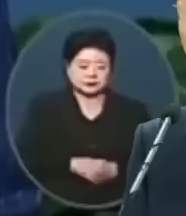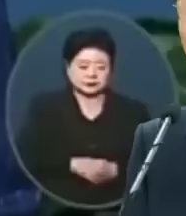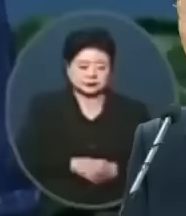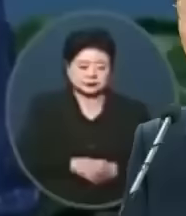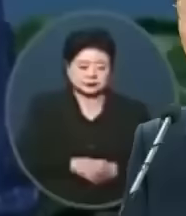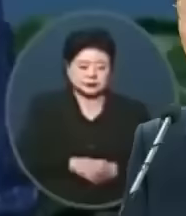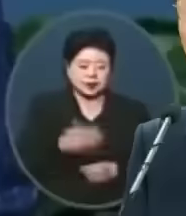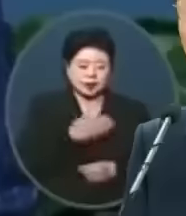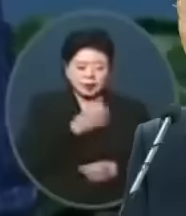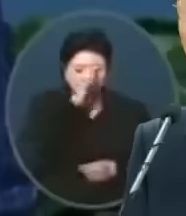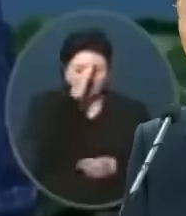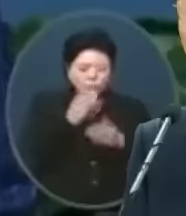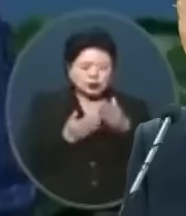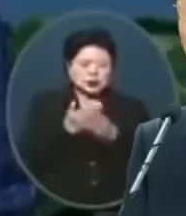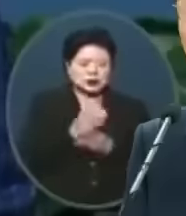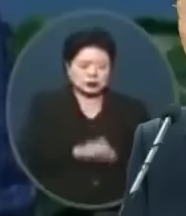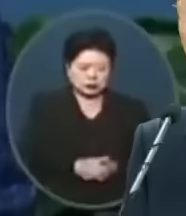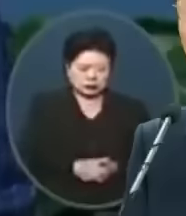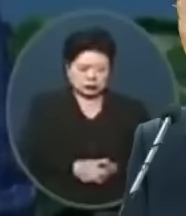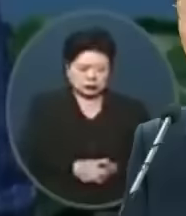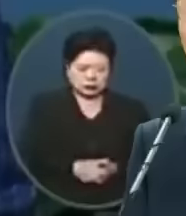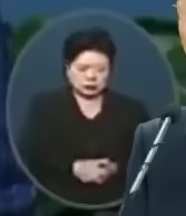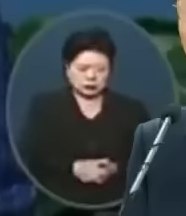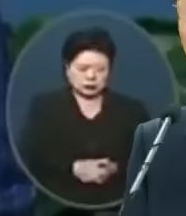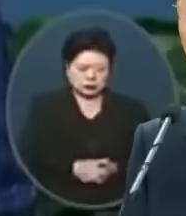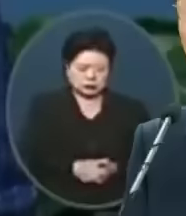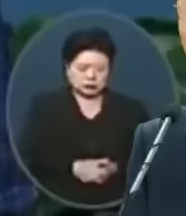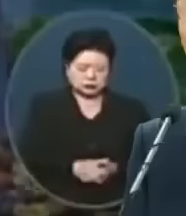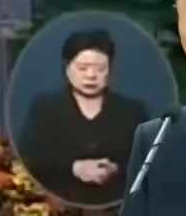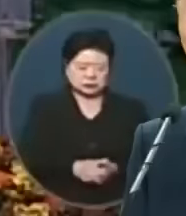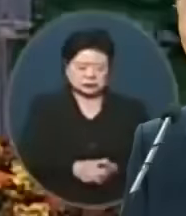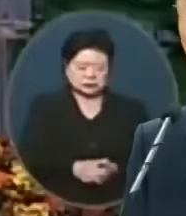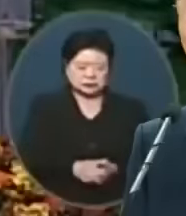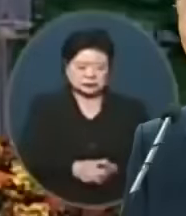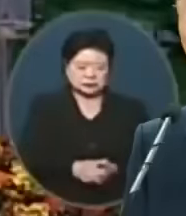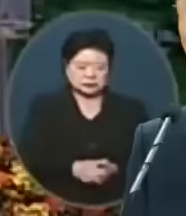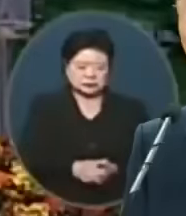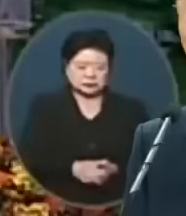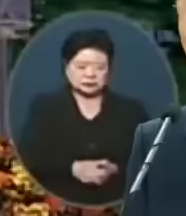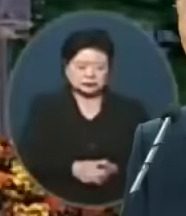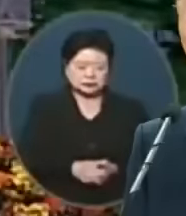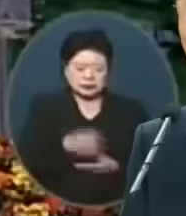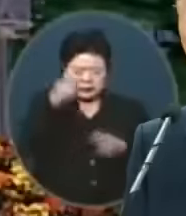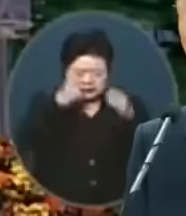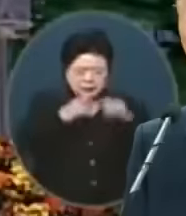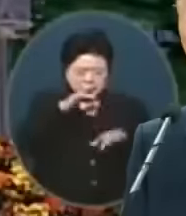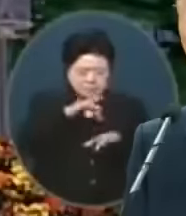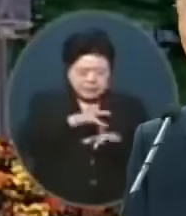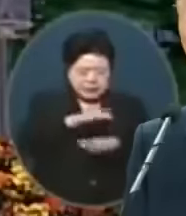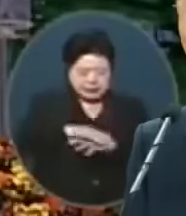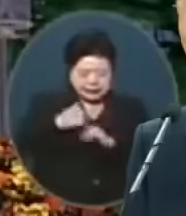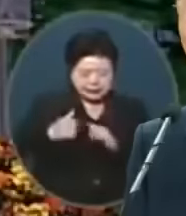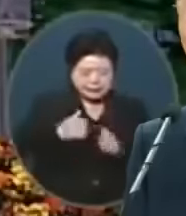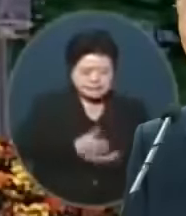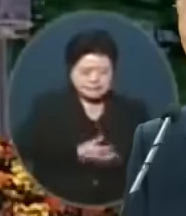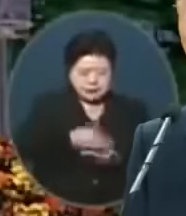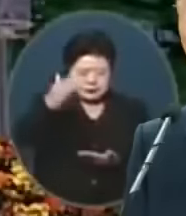심신이 병들어 쓸모없는 인간이 되게 만들어주고 마는 것입니다. 우리는 단호하게 슬픔의 마귀를 대적하여